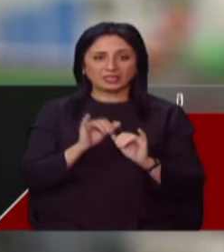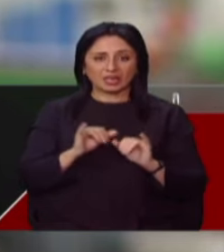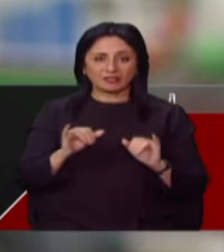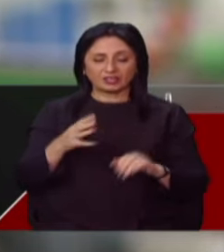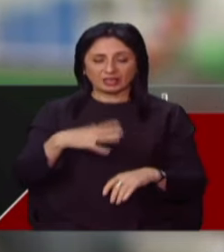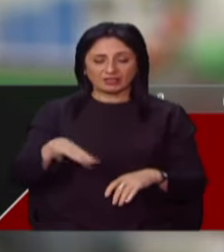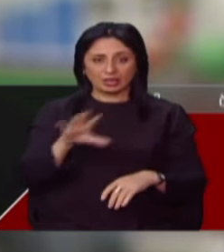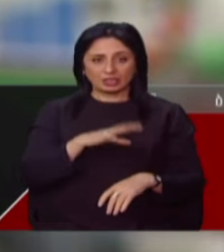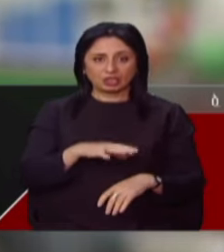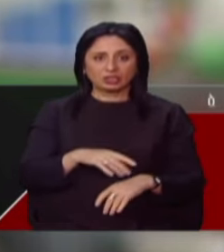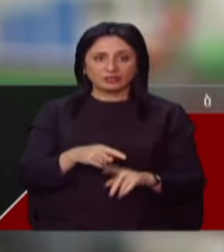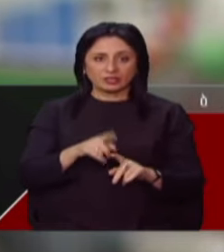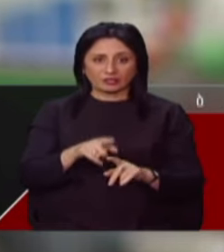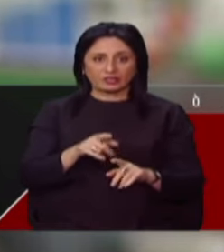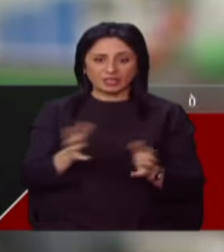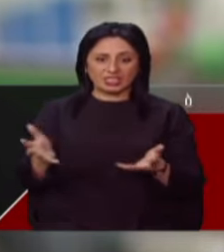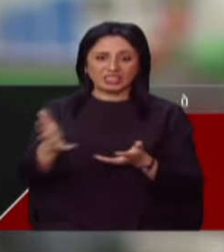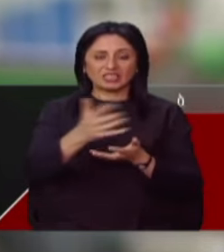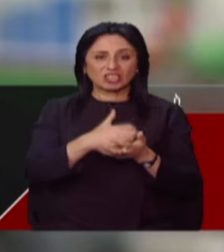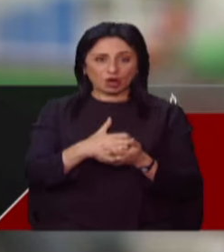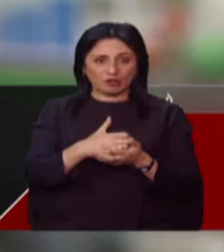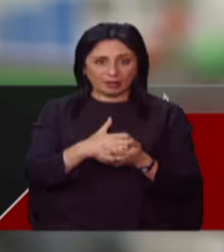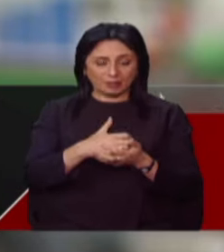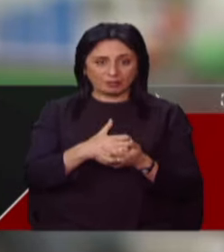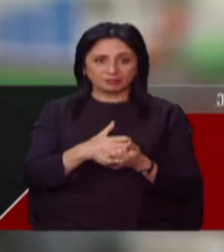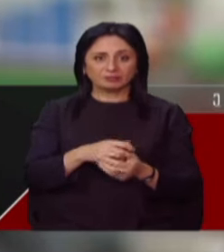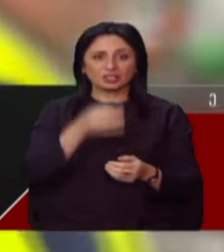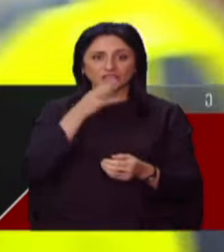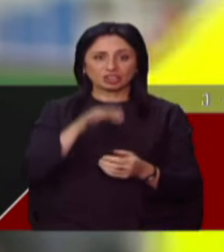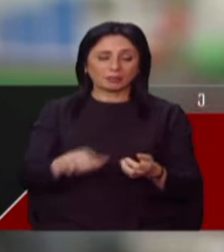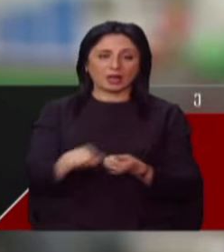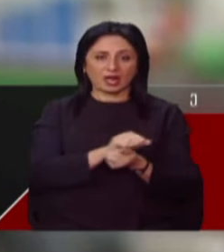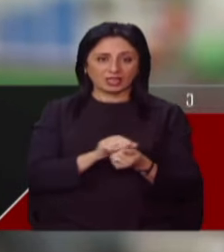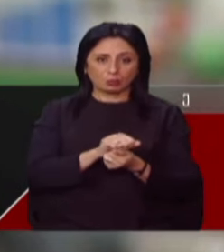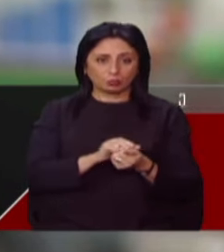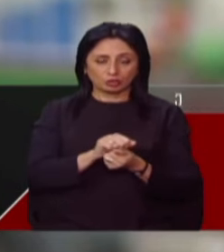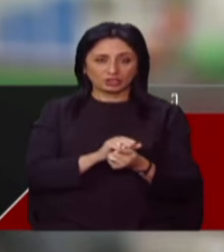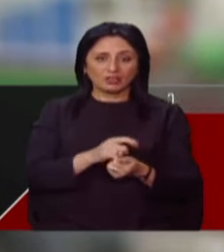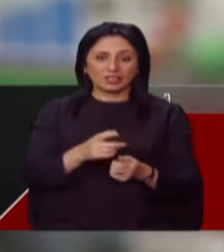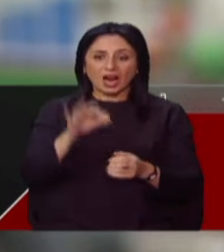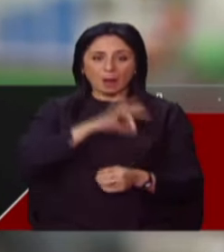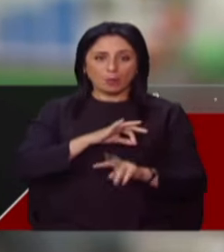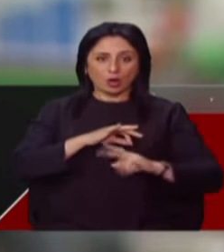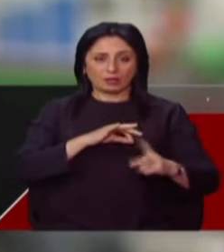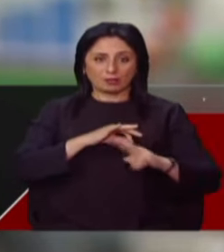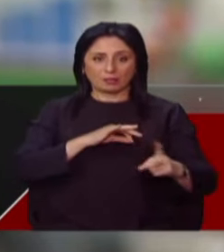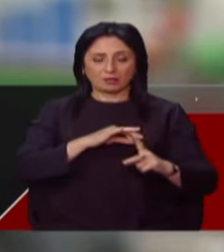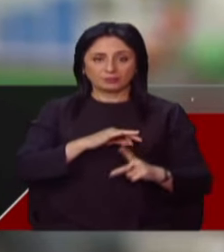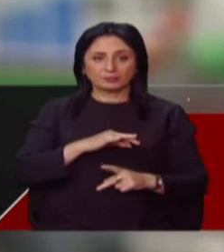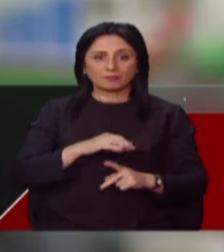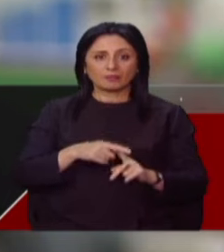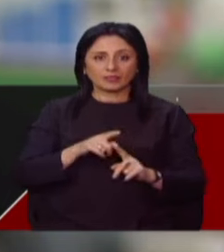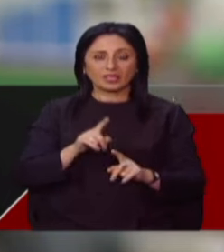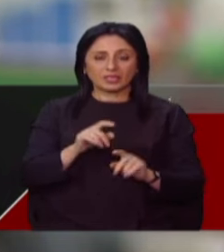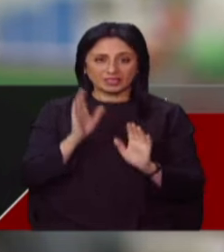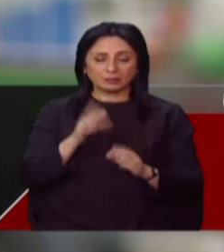განვითარება ქვეყანაში, სეპარირებული შეგროვება, შემდგომში გადამუშავება, რესურსად გამოყენება,